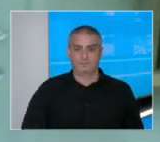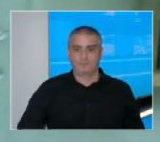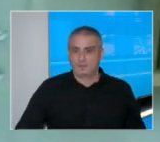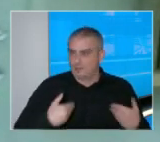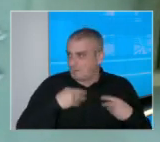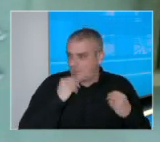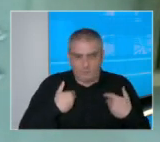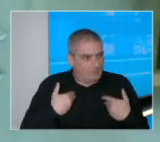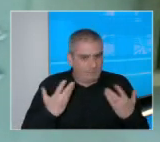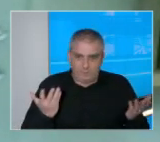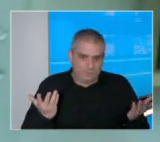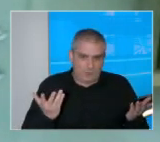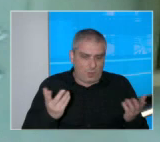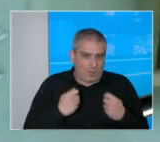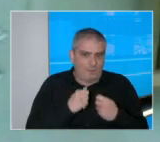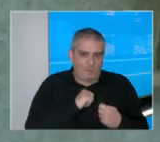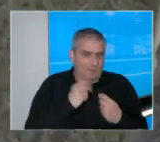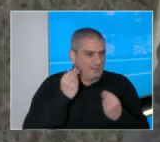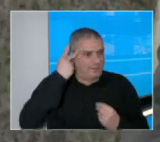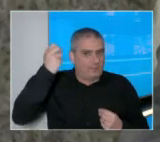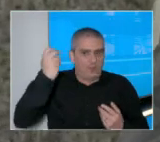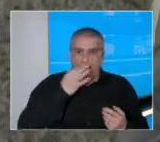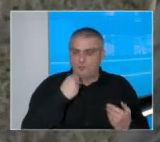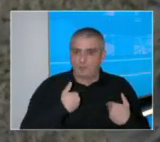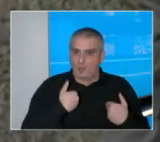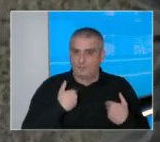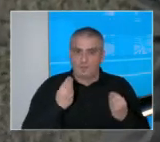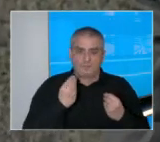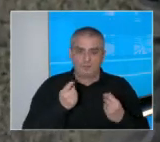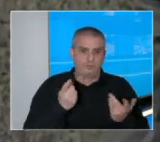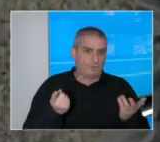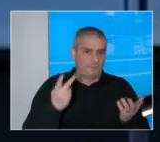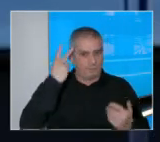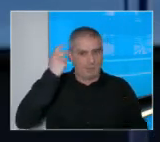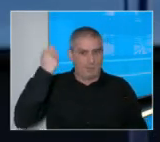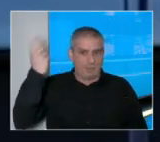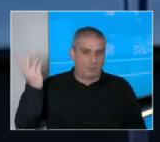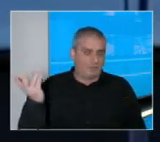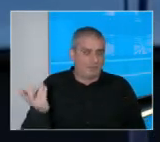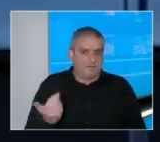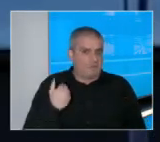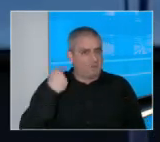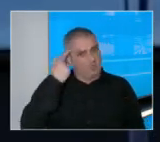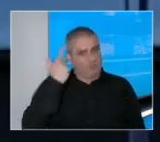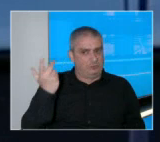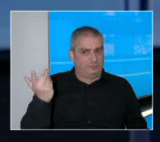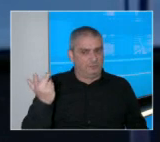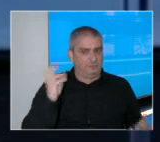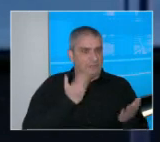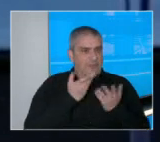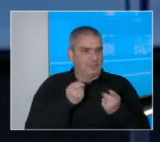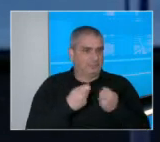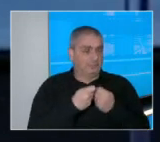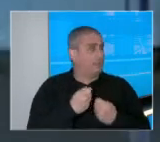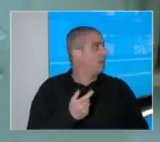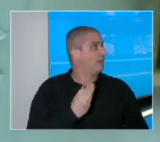אני לא עוסק בזה, אני לא עוסק בדברים שהם תיאורטיים, אתם שואלים אותי על דברים שהם לגמרי תיאורטיים, ולכן אני לא חושב שיש צורך להתייחס לעניין